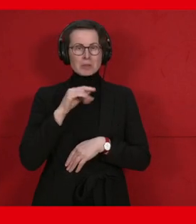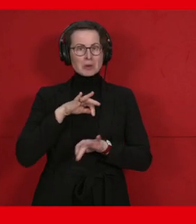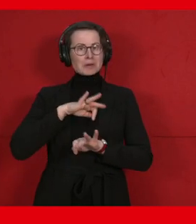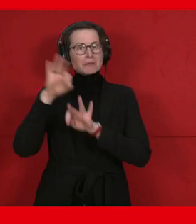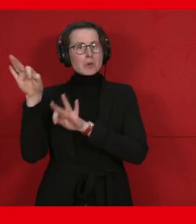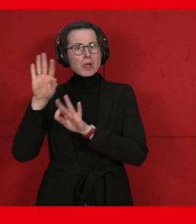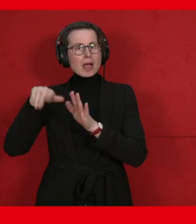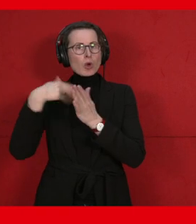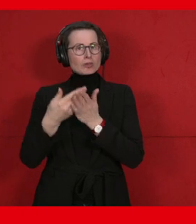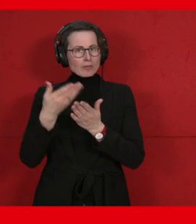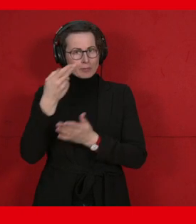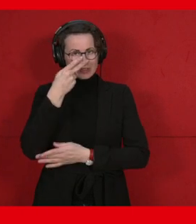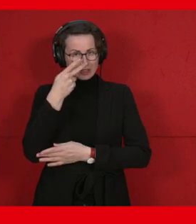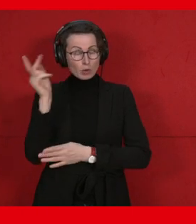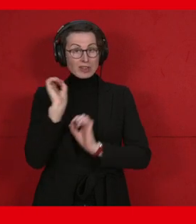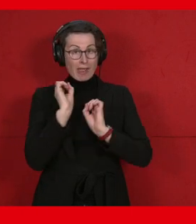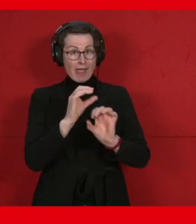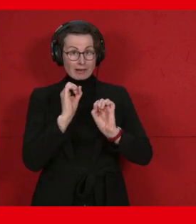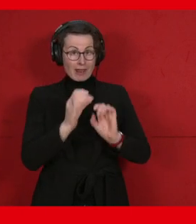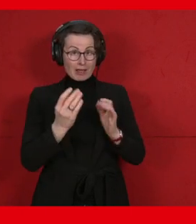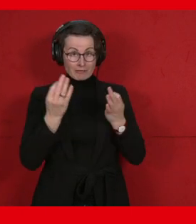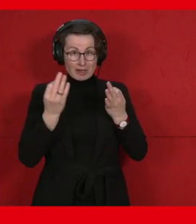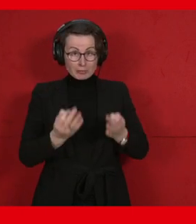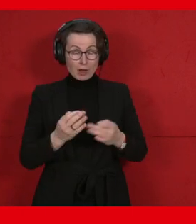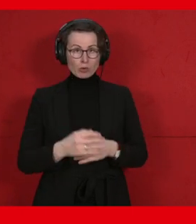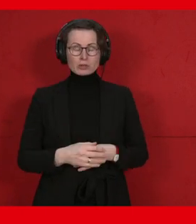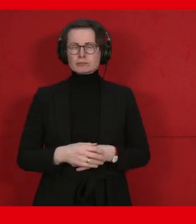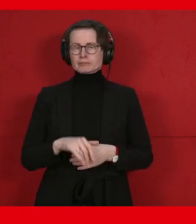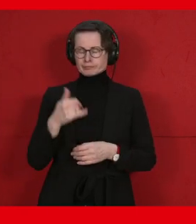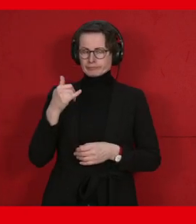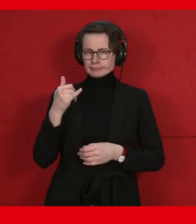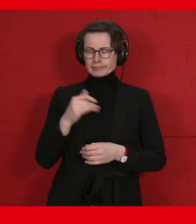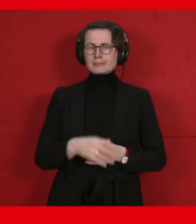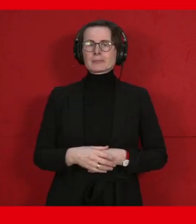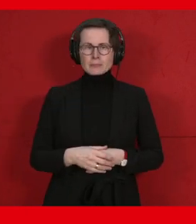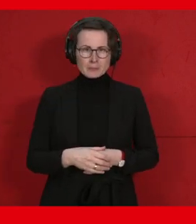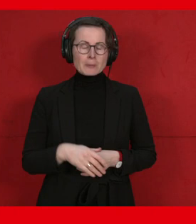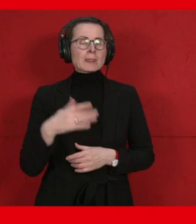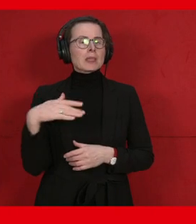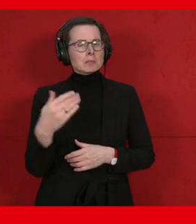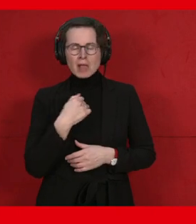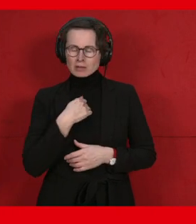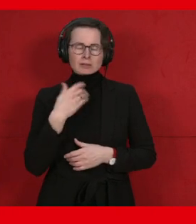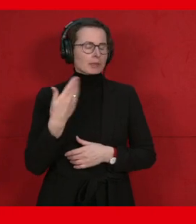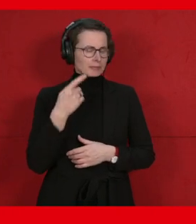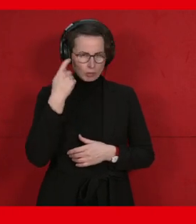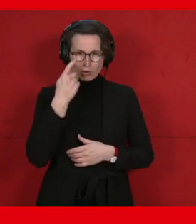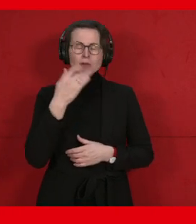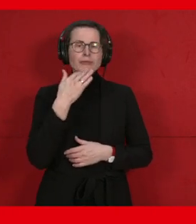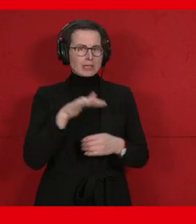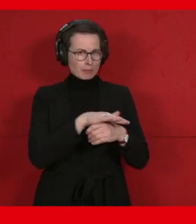auch, das zu erklären, was nötig ist? Absolut. Und es gibt Ängste, es gibt Sorgen natürlich in vielen